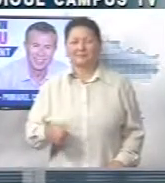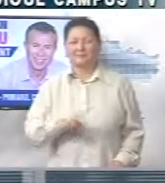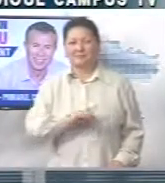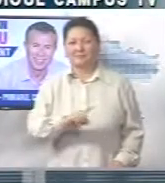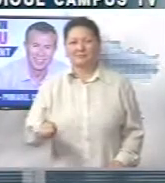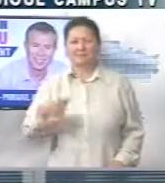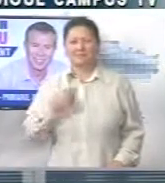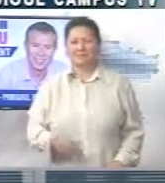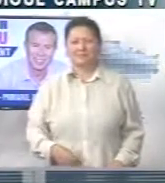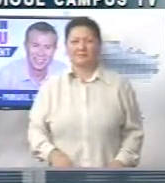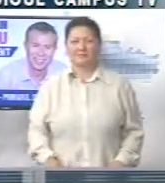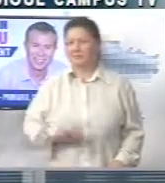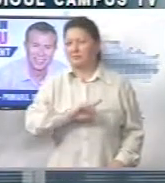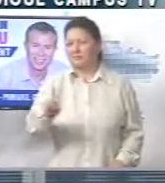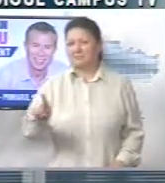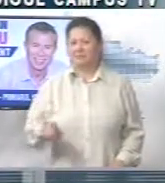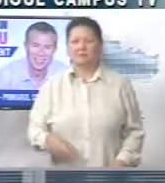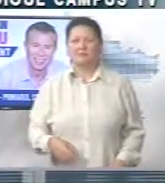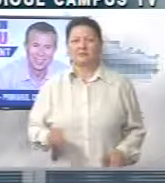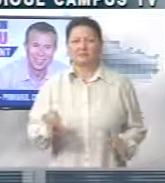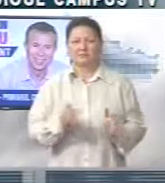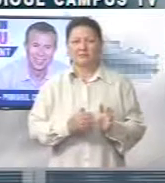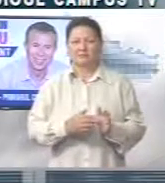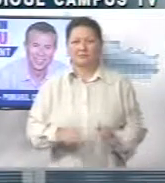persoane nu trebuiesc